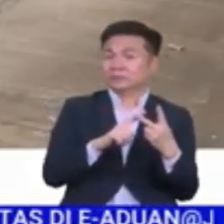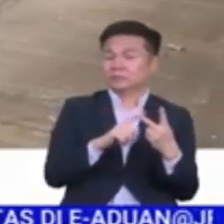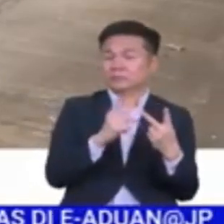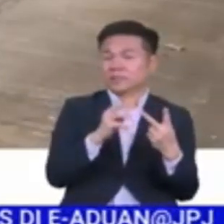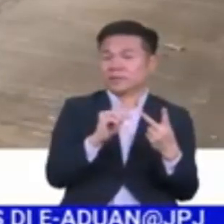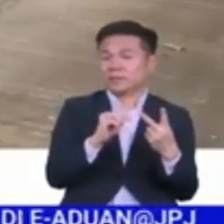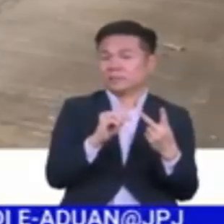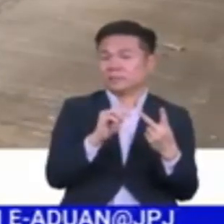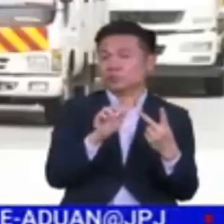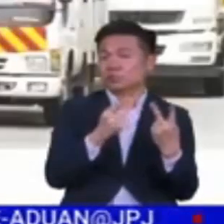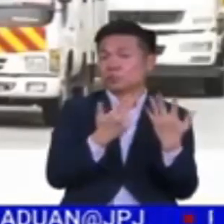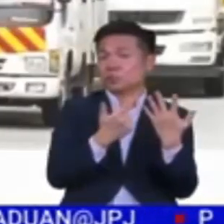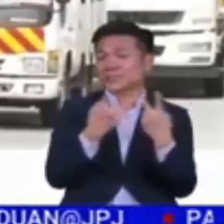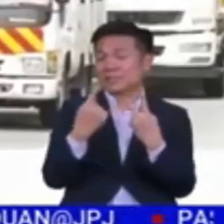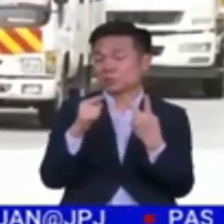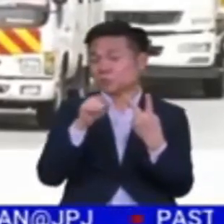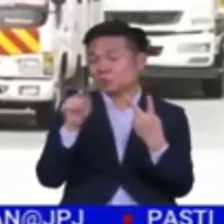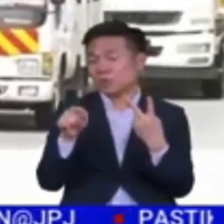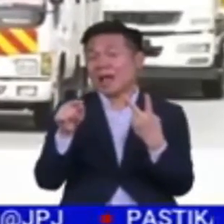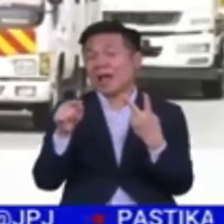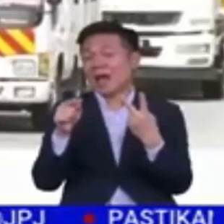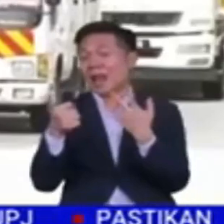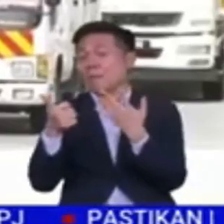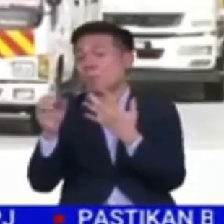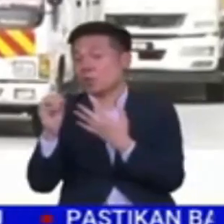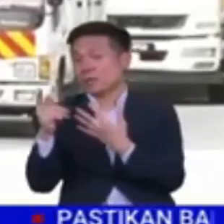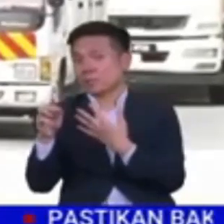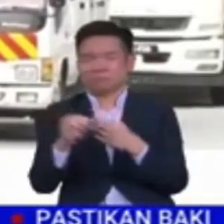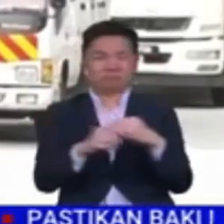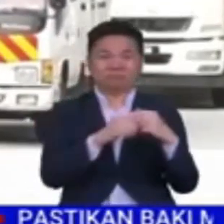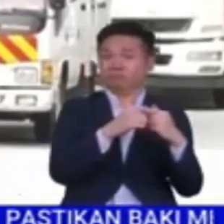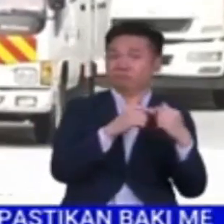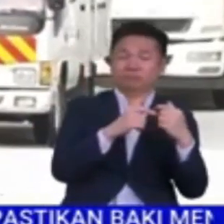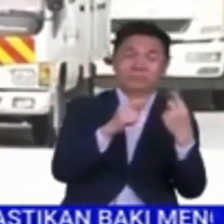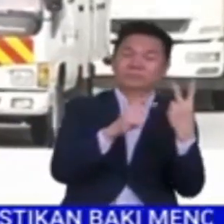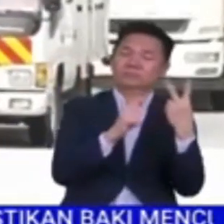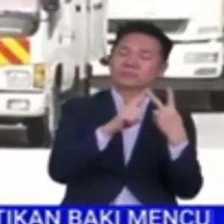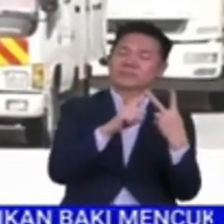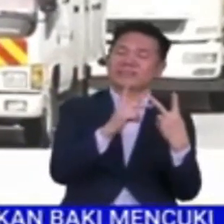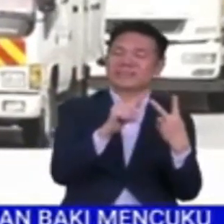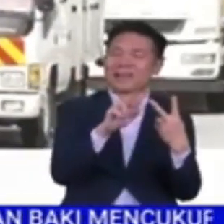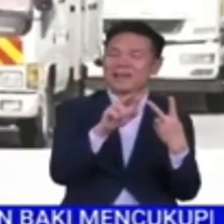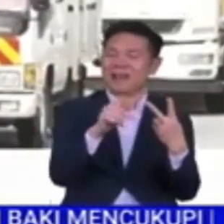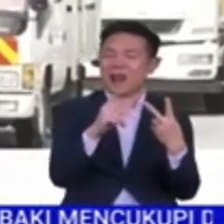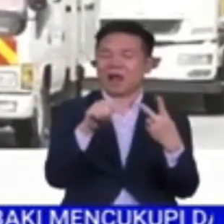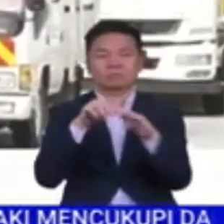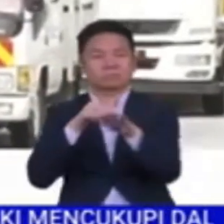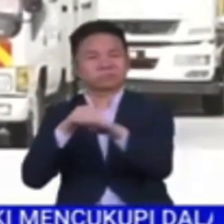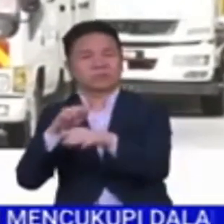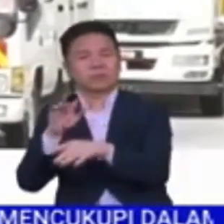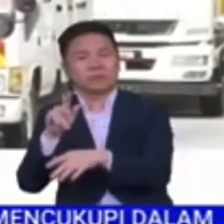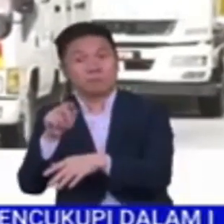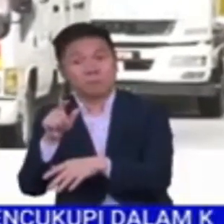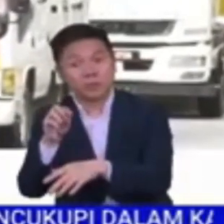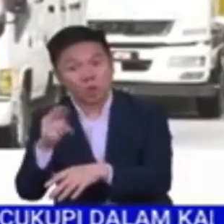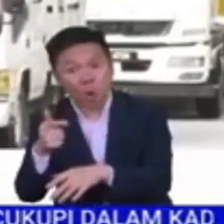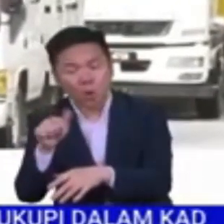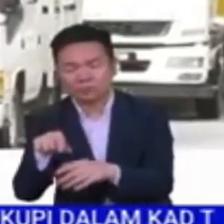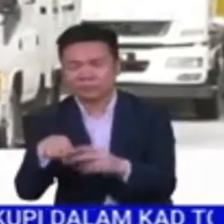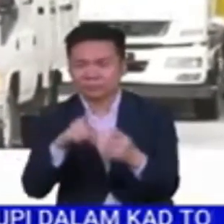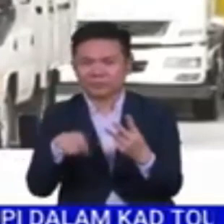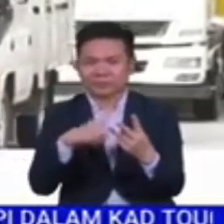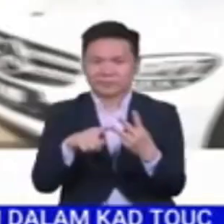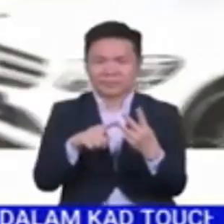kilometer 71 hingga kilometer 60 laluan Karak Bentong, dan sesak sepanjang 10 km dari